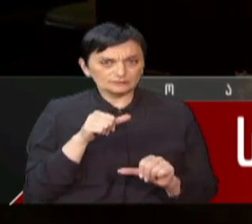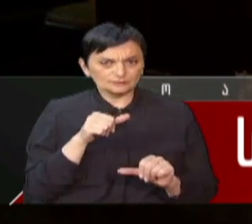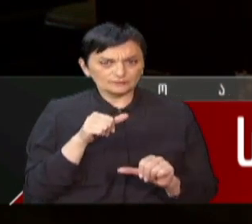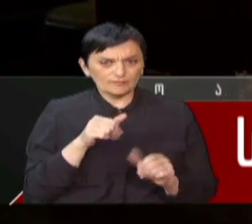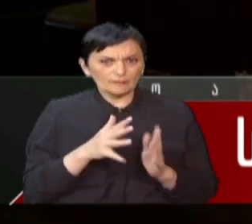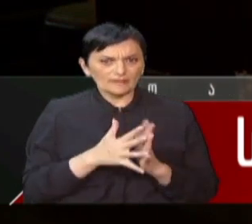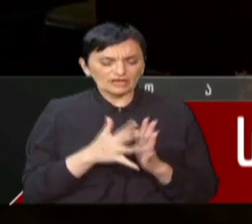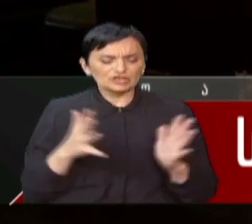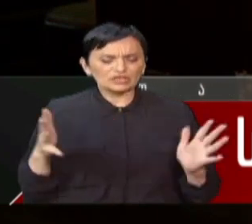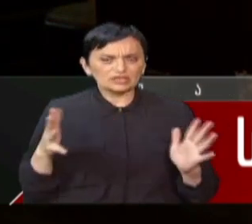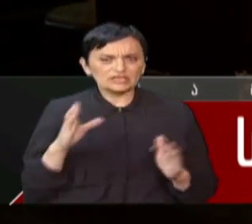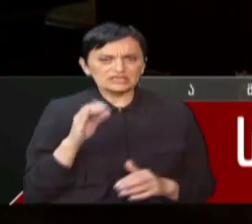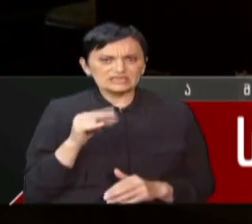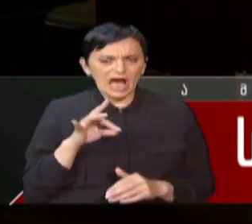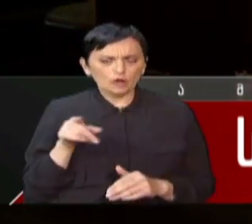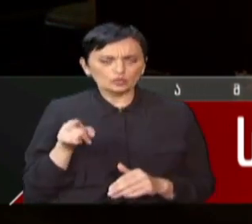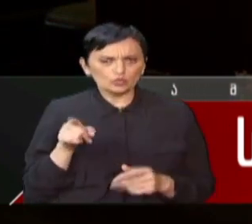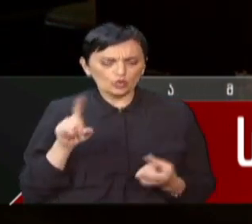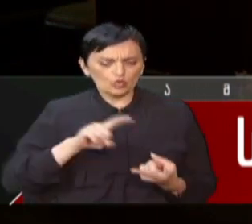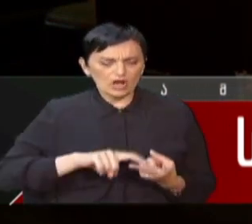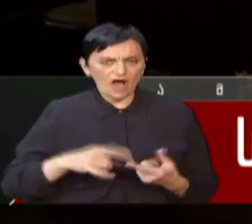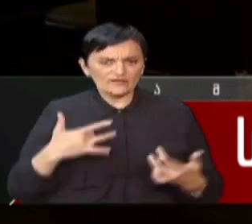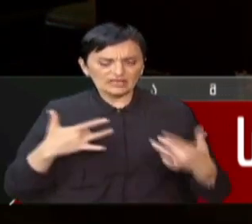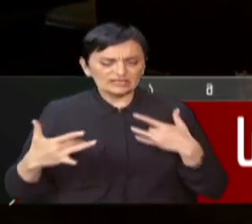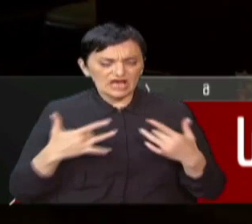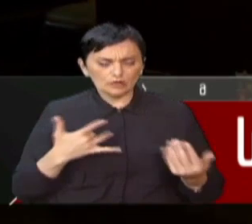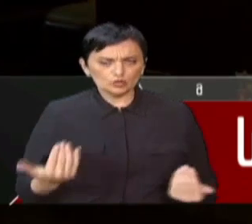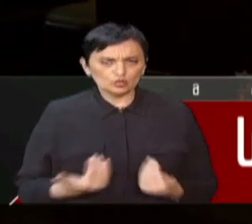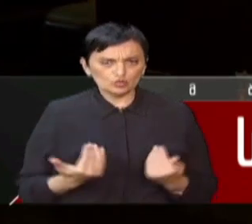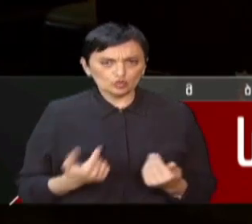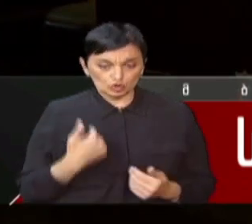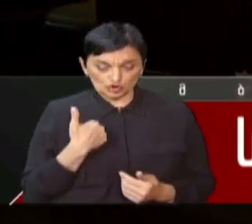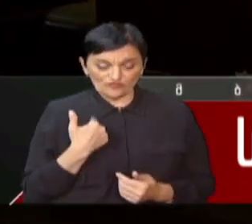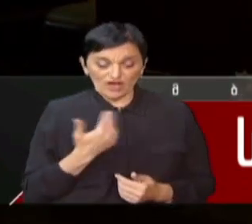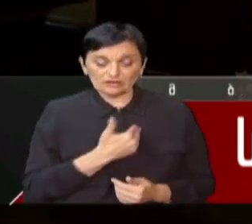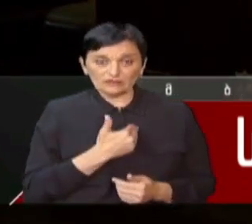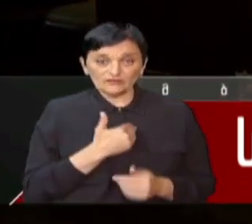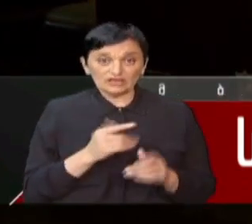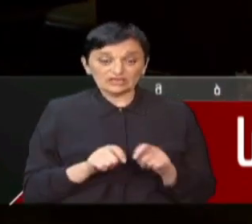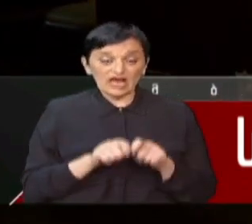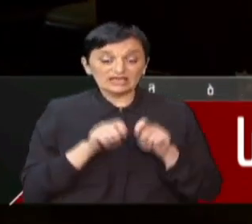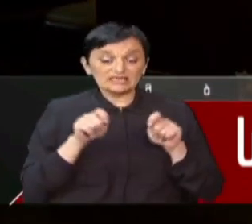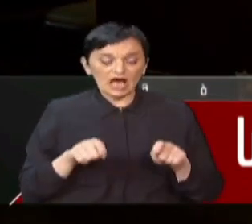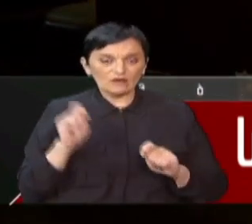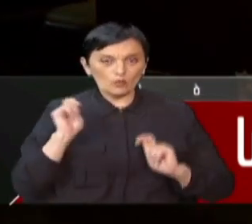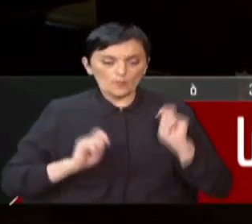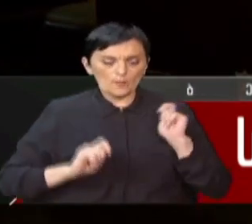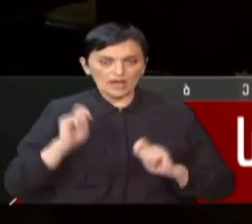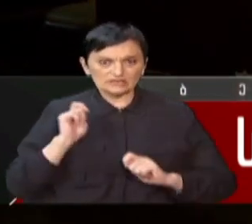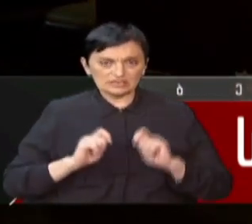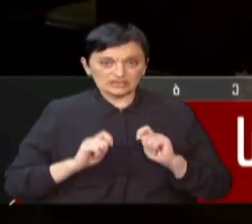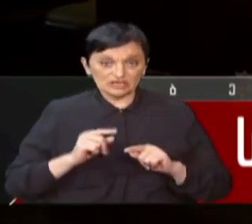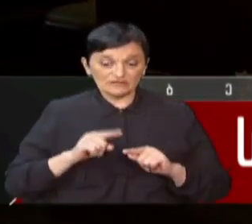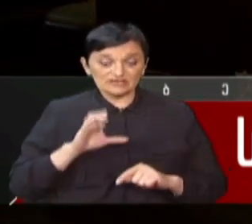დიდია სანდროს გავლენა თეატრალურ ცხოვრებაში. ჩვენ გვინდა დავაფუძნოთ ფესტივალი, აი